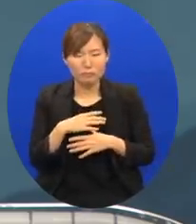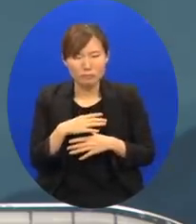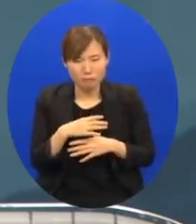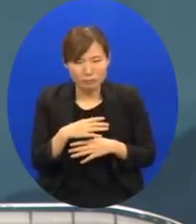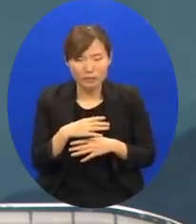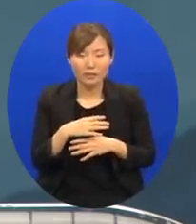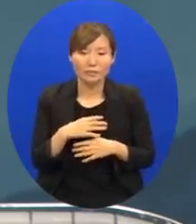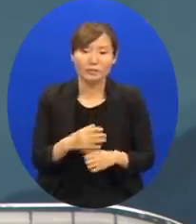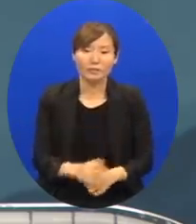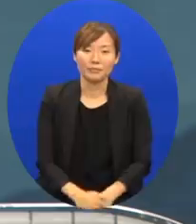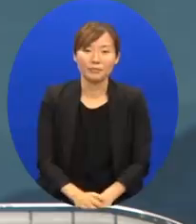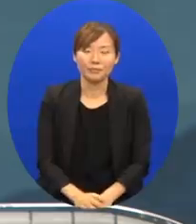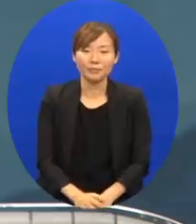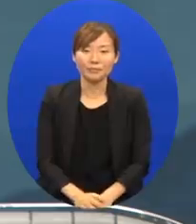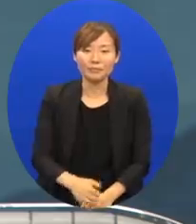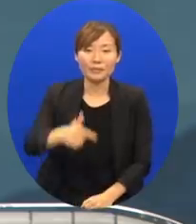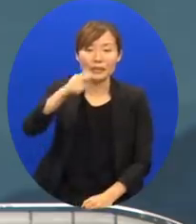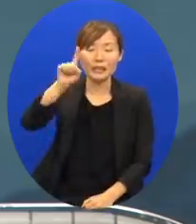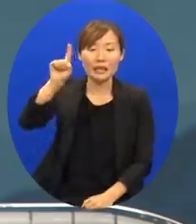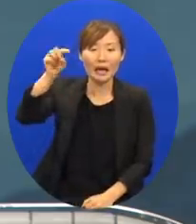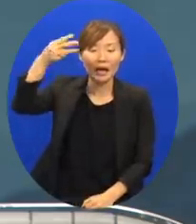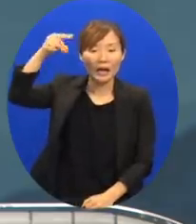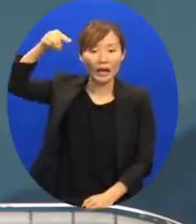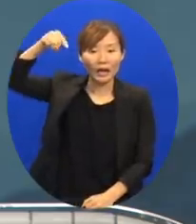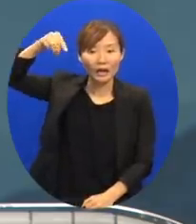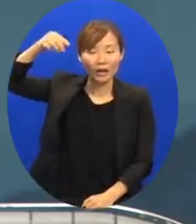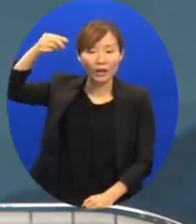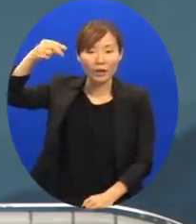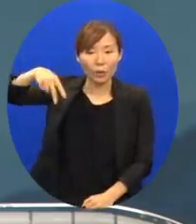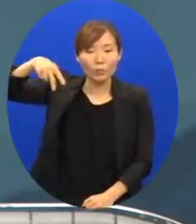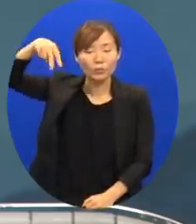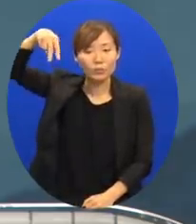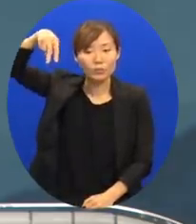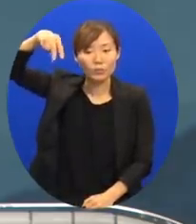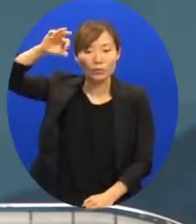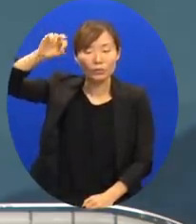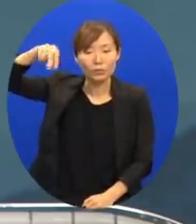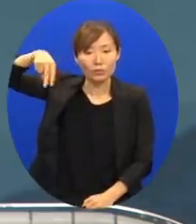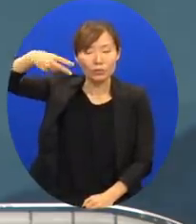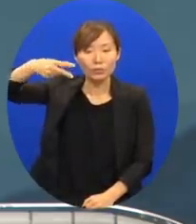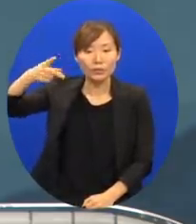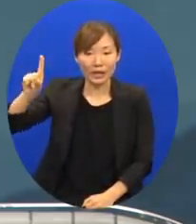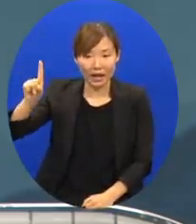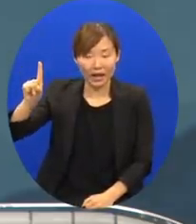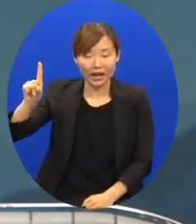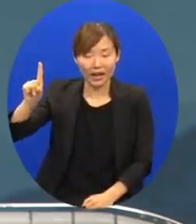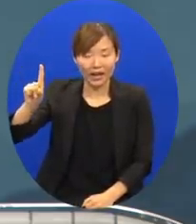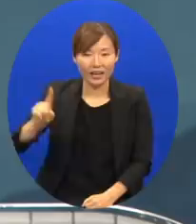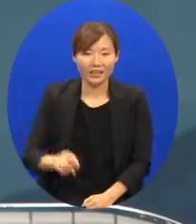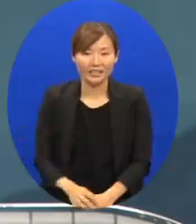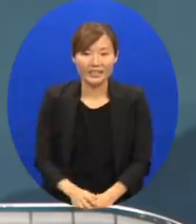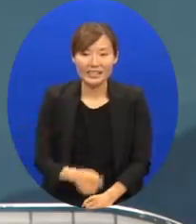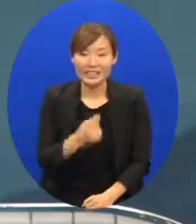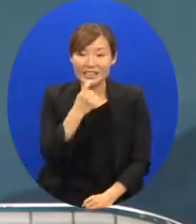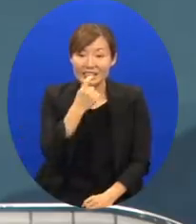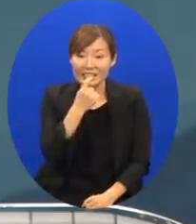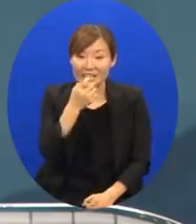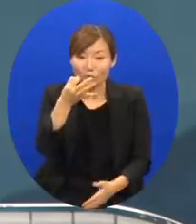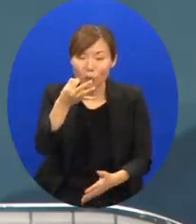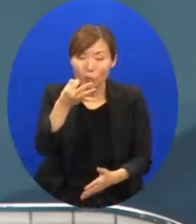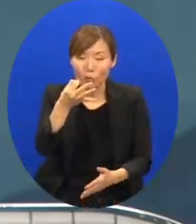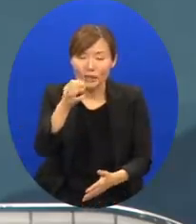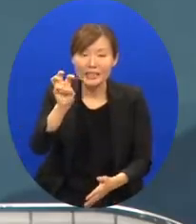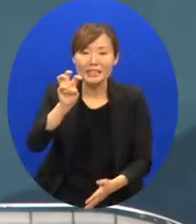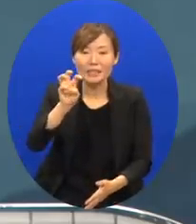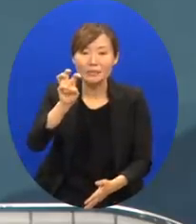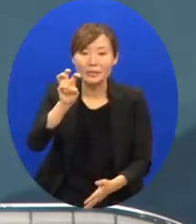팔았습니다 사람들은 다 돈 돈 하고 사는 그런 형편이라 은 삼십 냥을 가졌으니 갈은